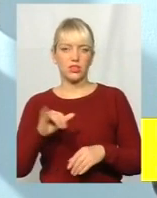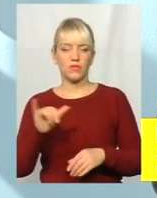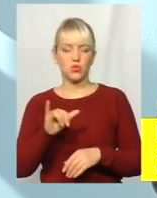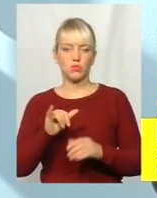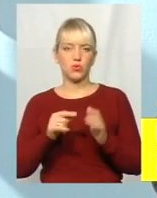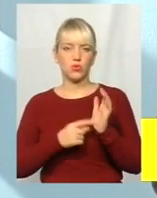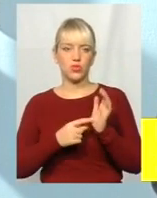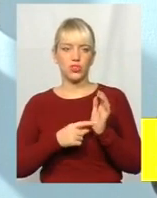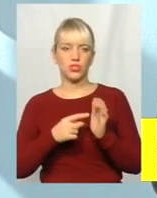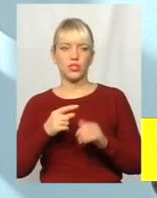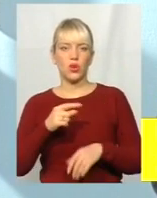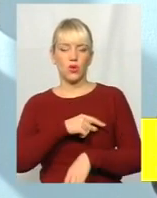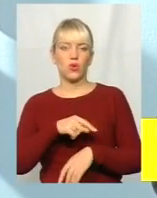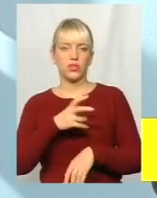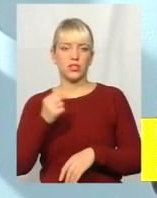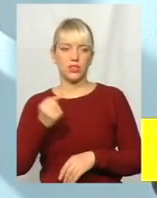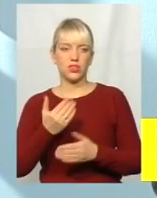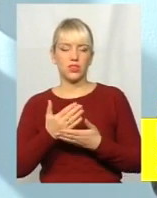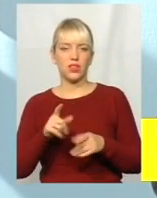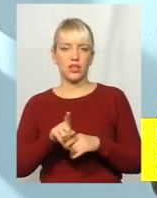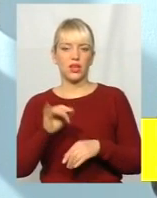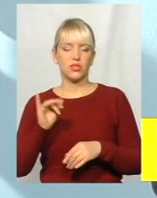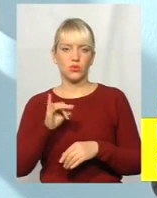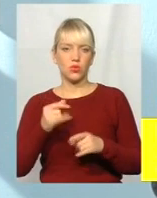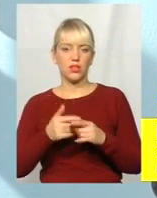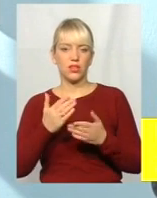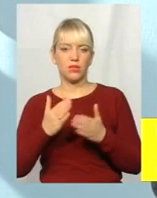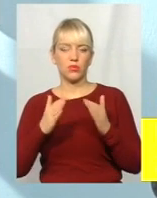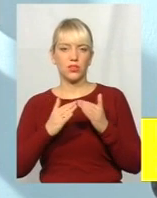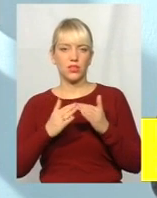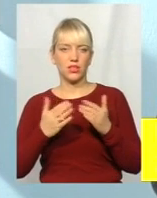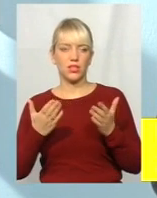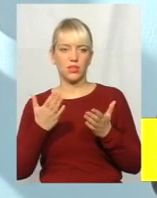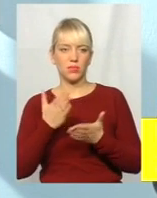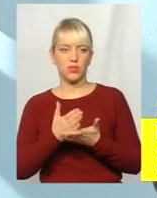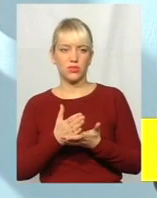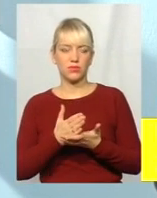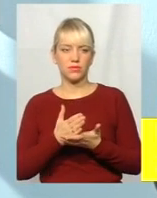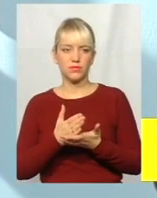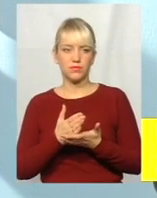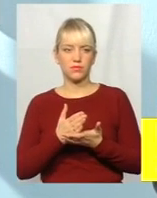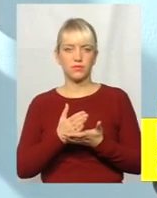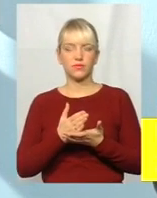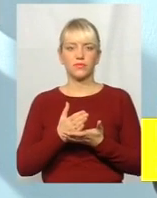тиждень. Така історія. Є виключення будинки, які мають